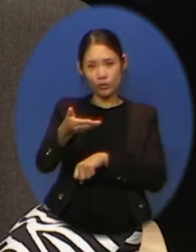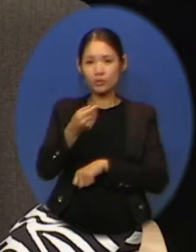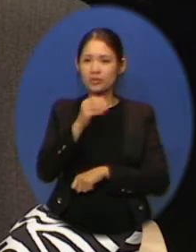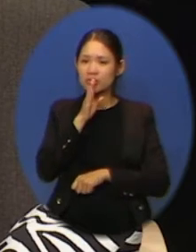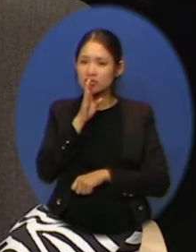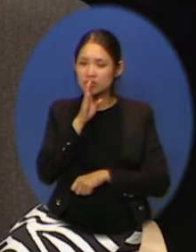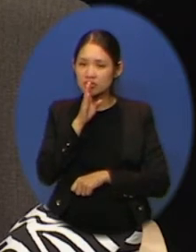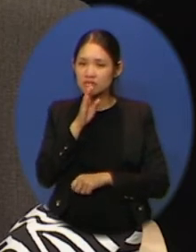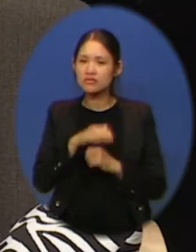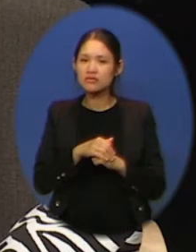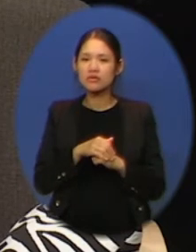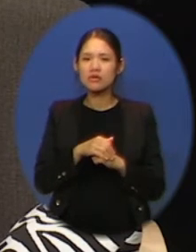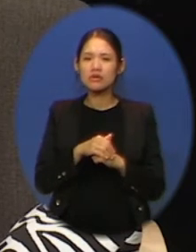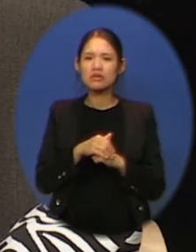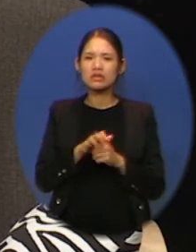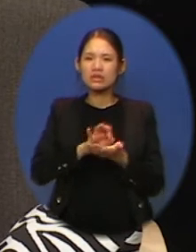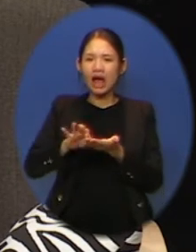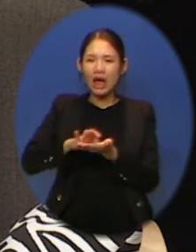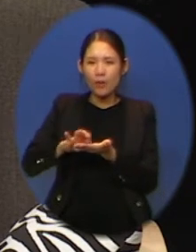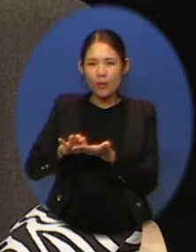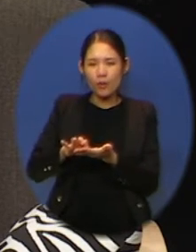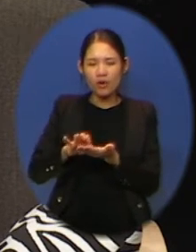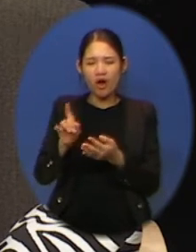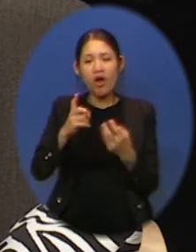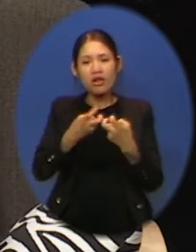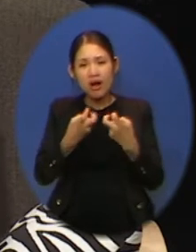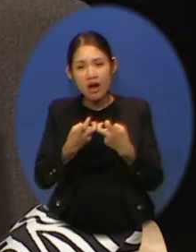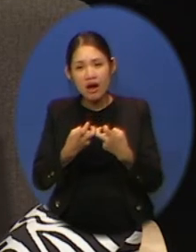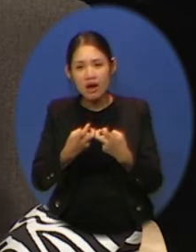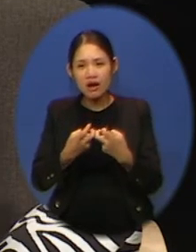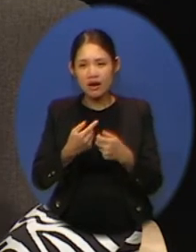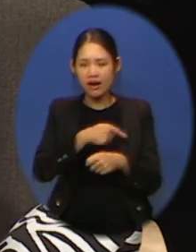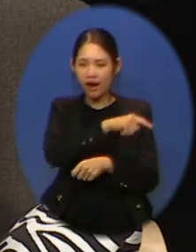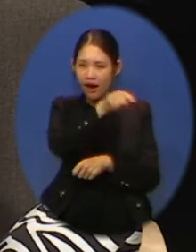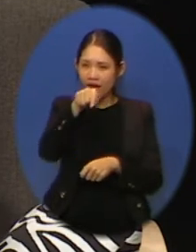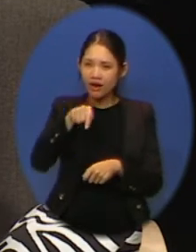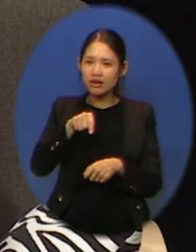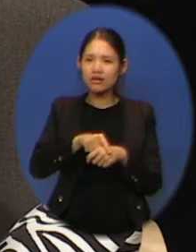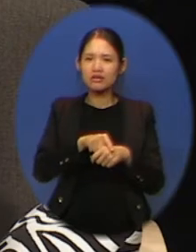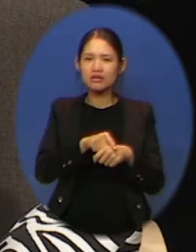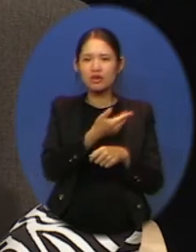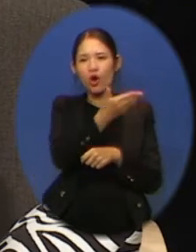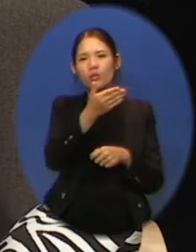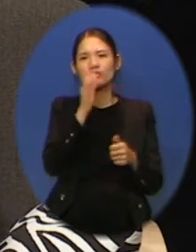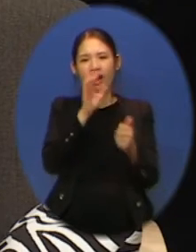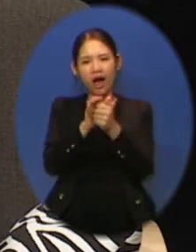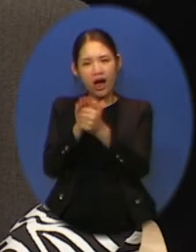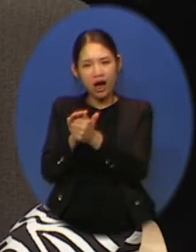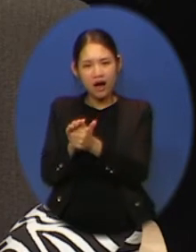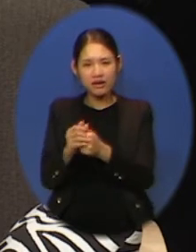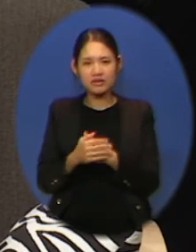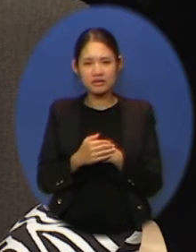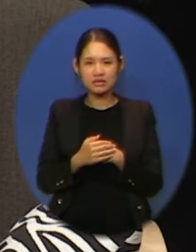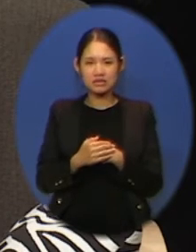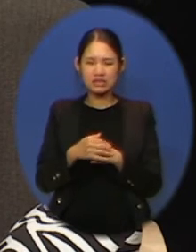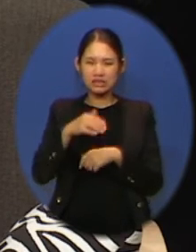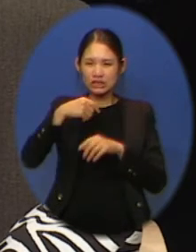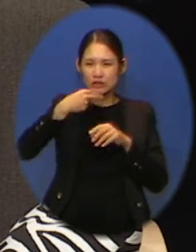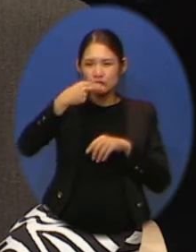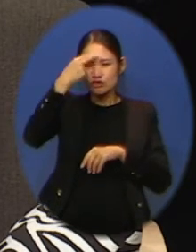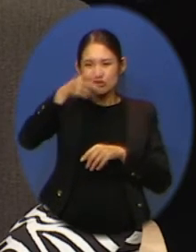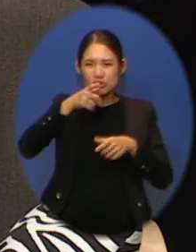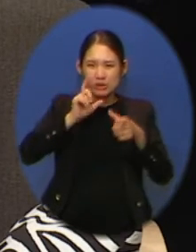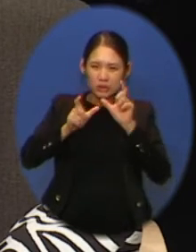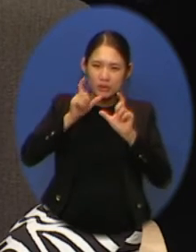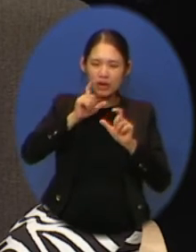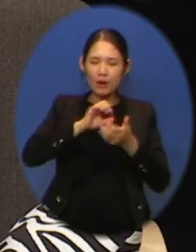그걸 어떻게 허비하느냐는 내게 달랐습니다. 그래 술 먹고 흐지부지 보내던가 깡패지 그건 나에게 달랐습니다. 어떻게 하면